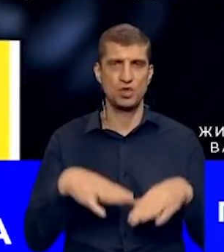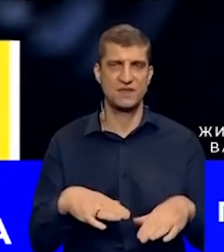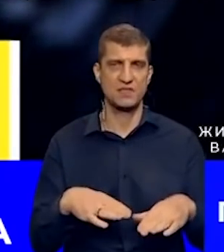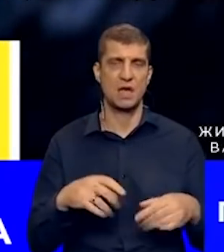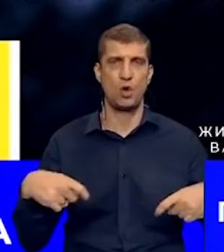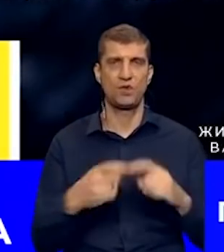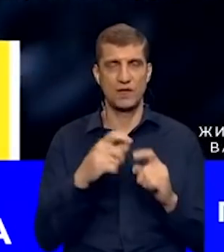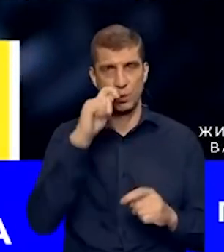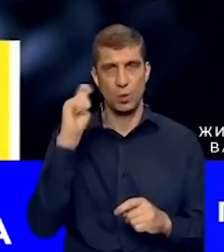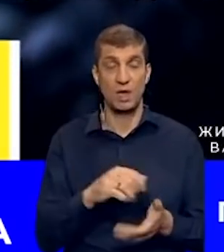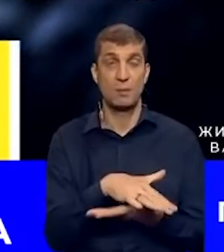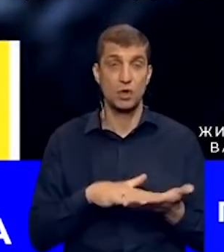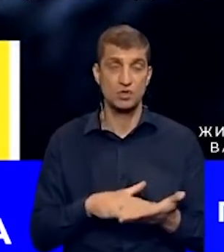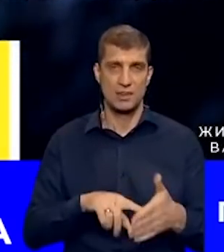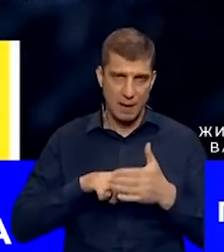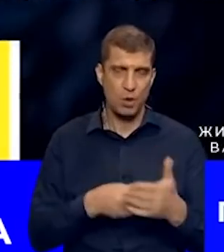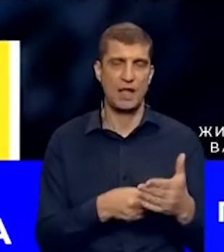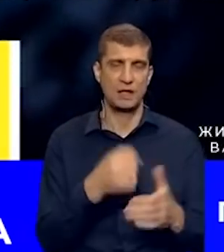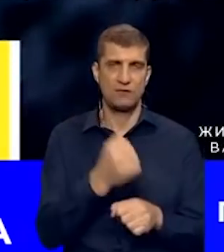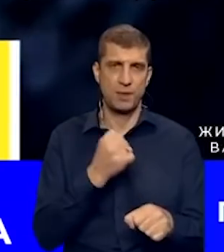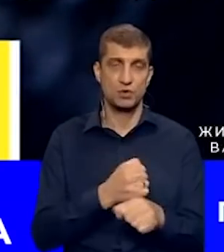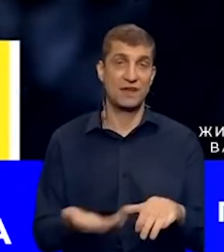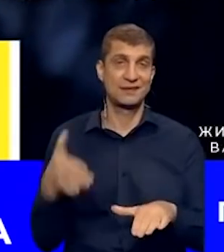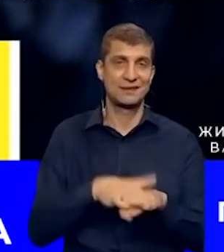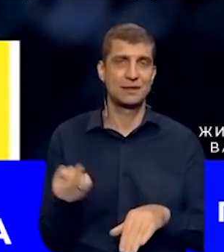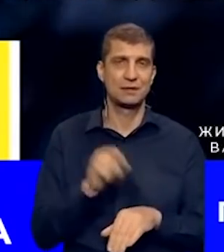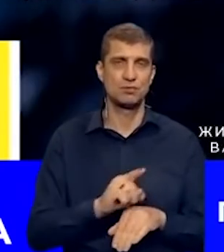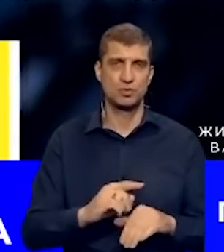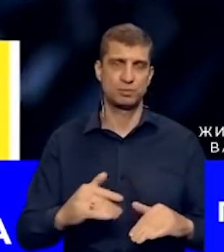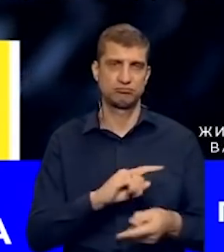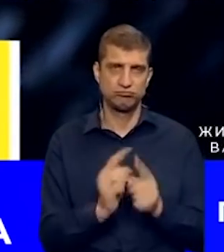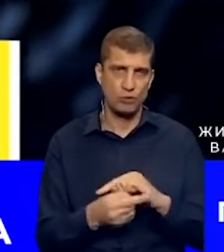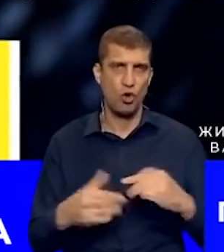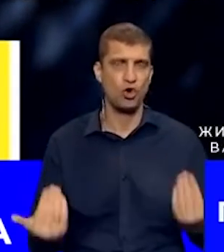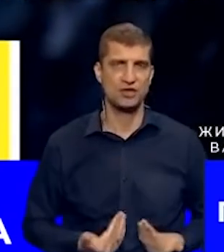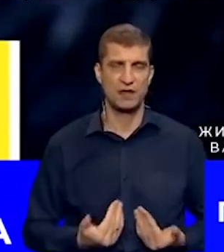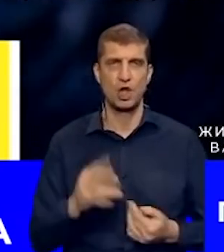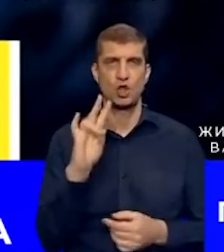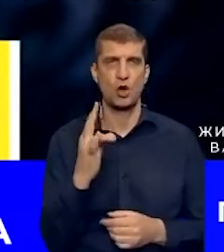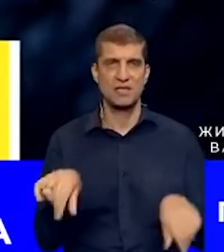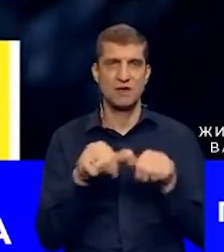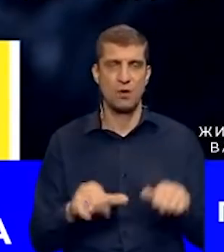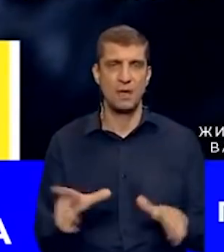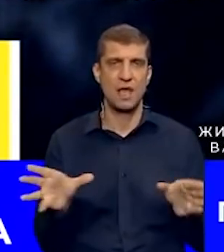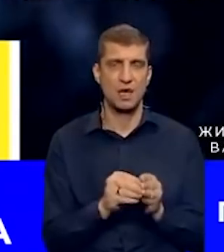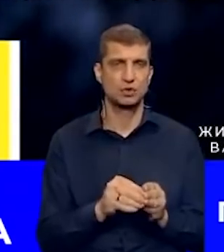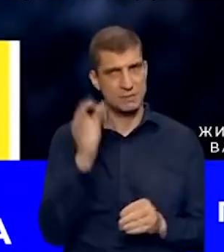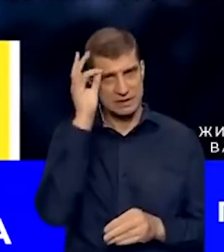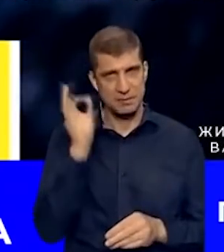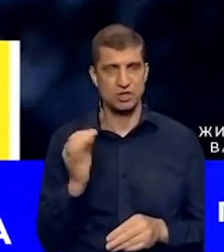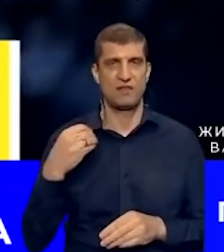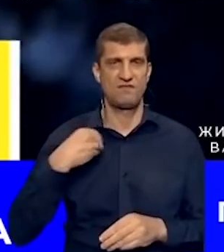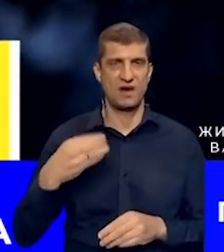конфлікту. Україна продовжує наполегливо працювати над тим, щоб оживити нормандський формат разом з Німеччиною та Францією